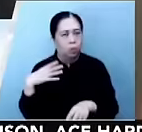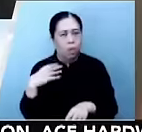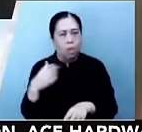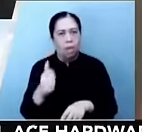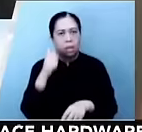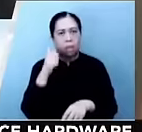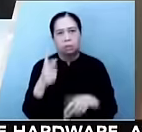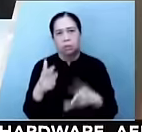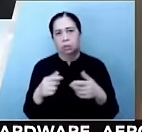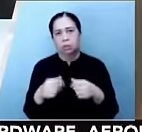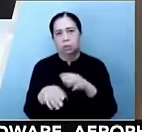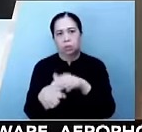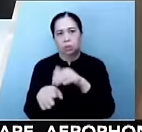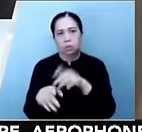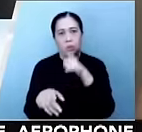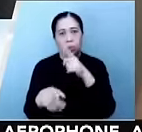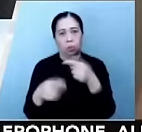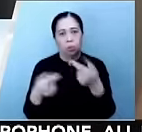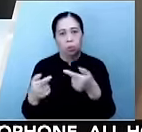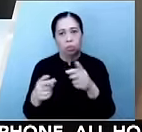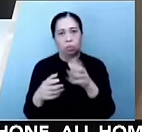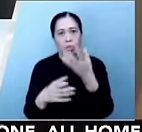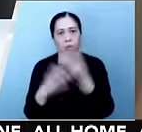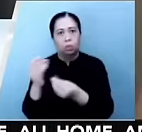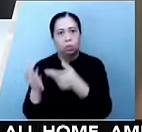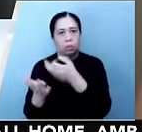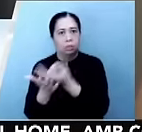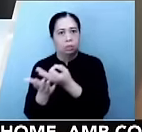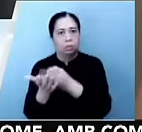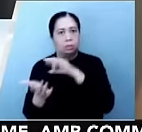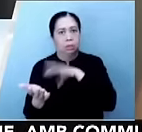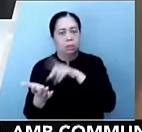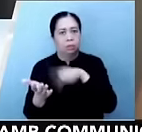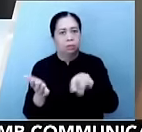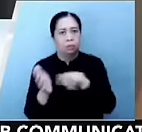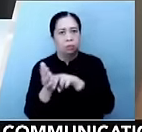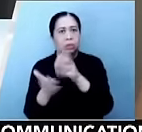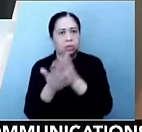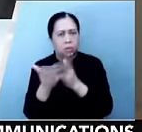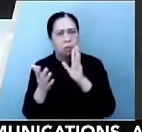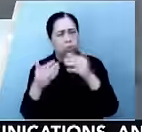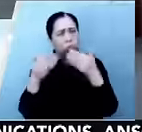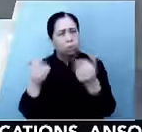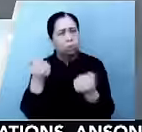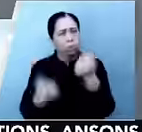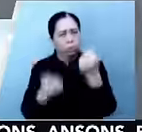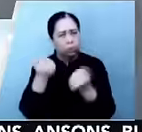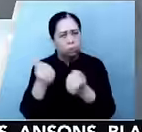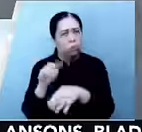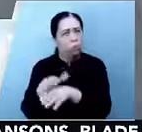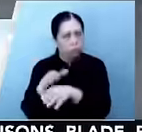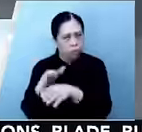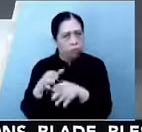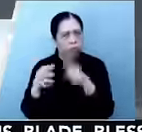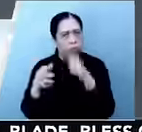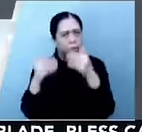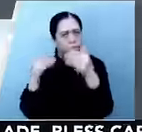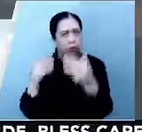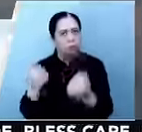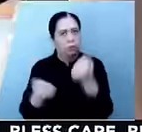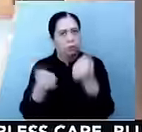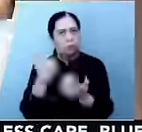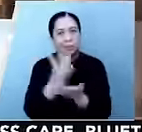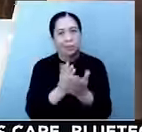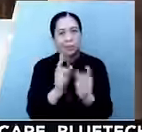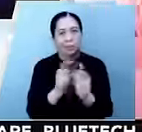natin ngayang makaagaw ng mga grupo na hindi sasama. Dahil sila po yung mawawala ng kita. At may mga jeepney group kasing di